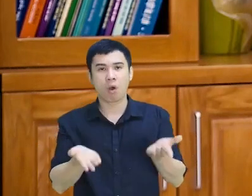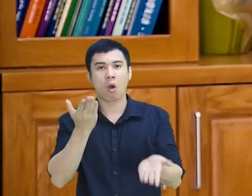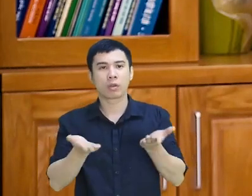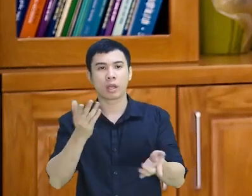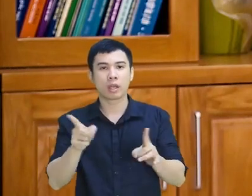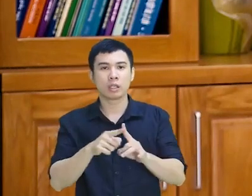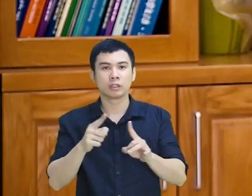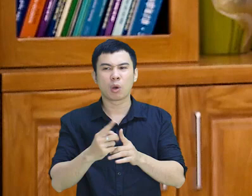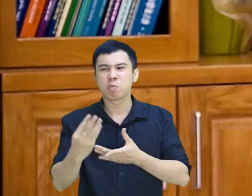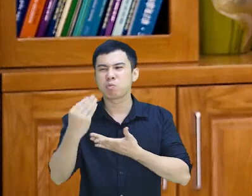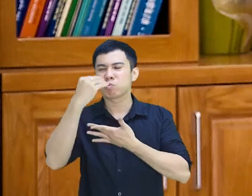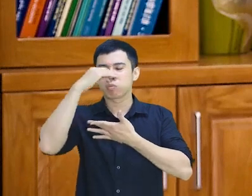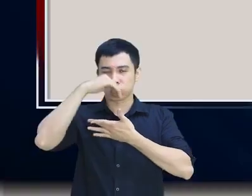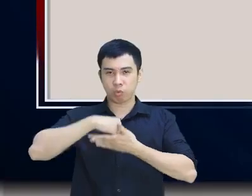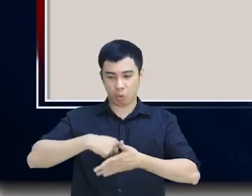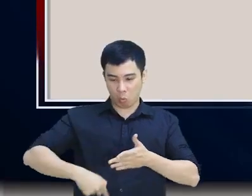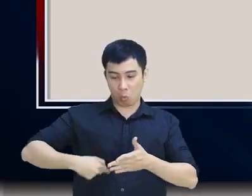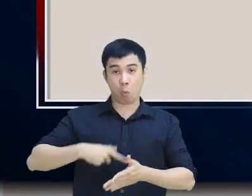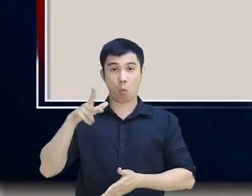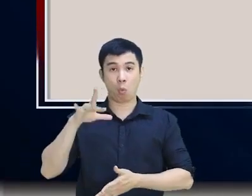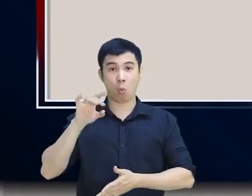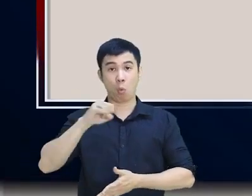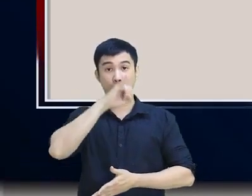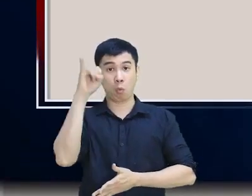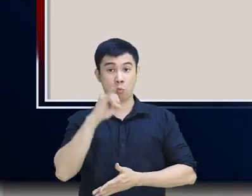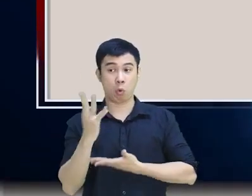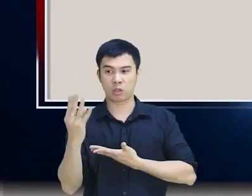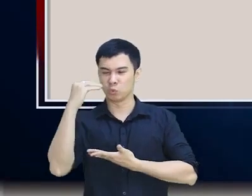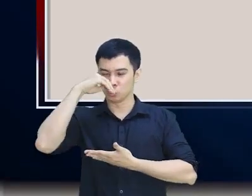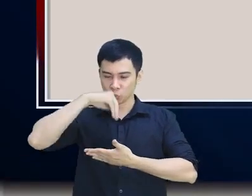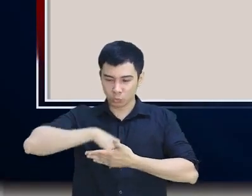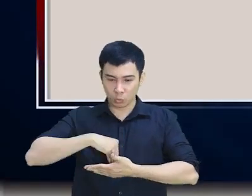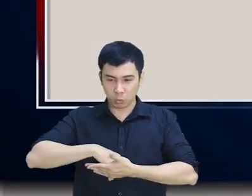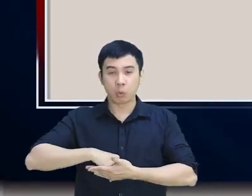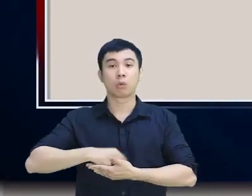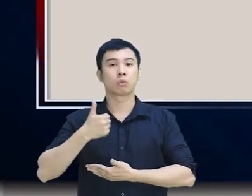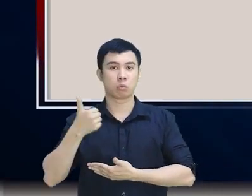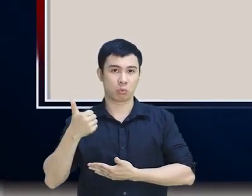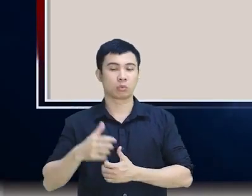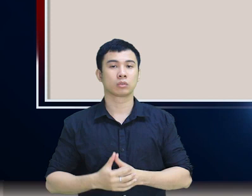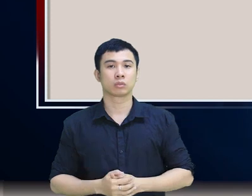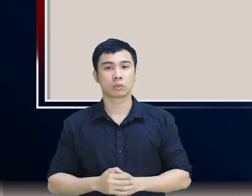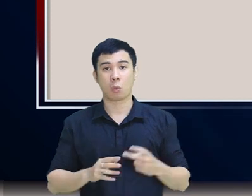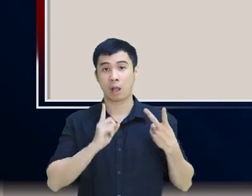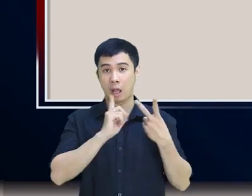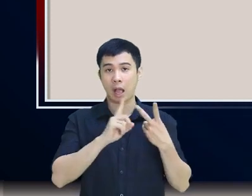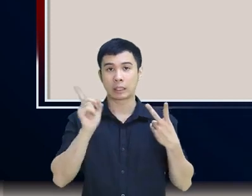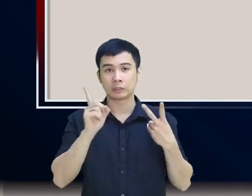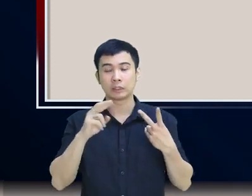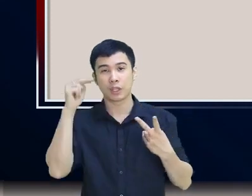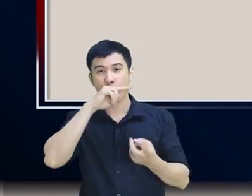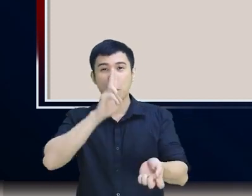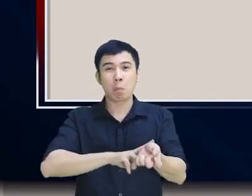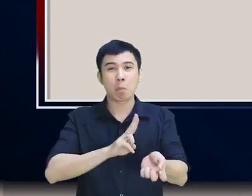thể nhẹ và không triệu chứng, cải thiện cái khả năng thông khí của phổi, giúp cho cơ thể lấy được nhiều không khí ra vào phổi.